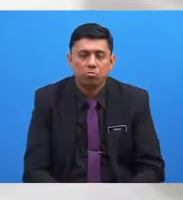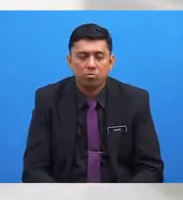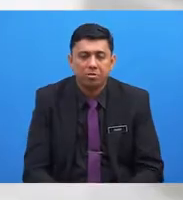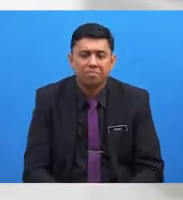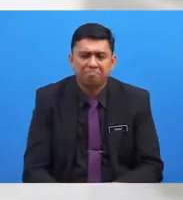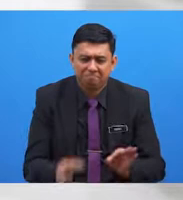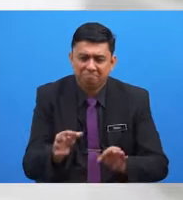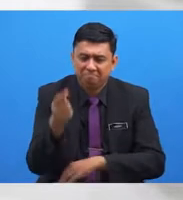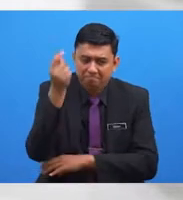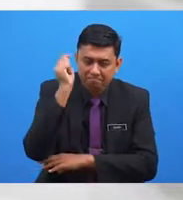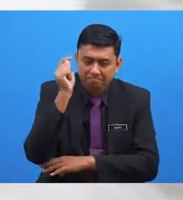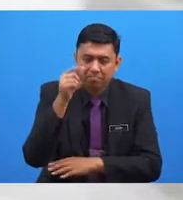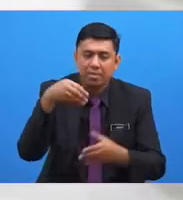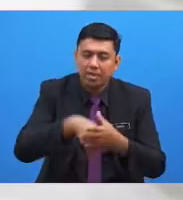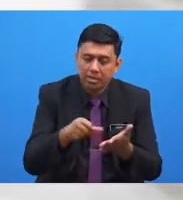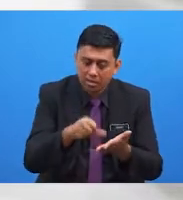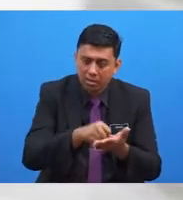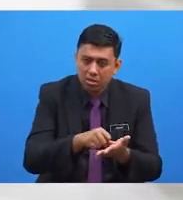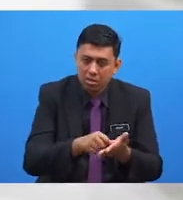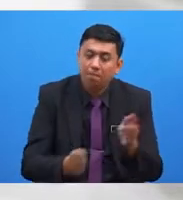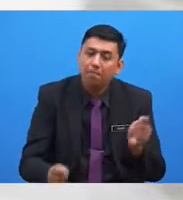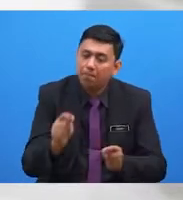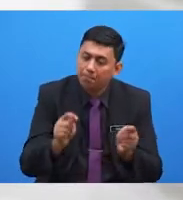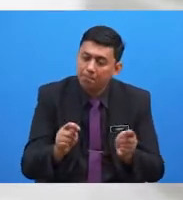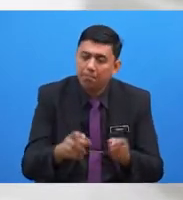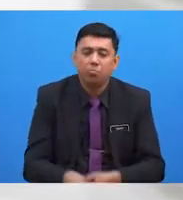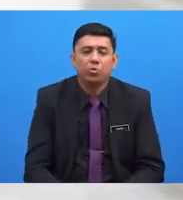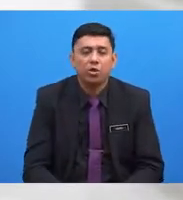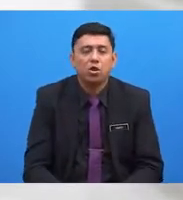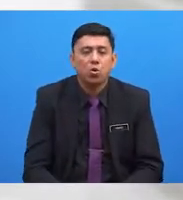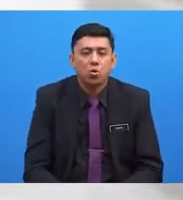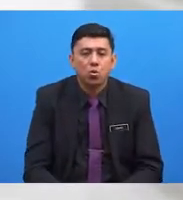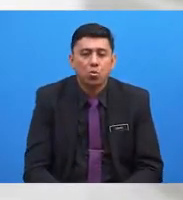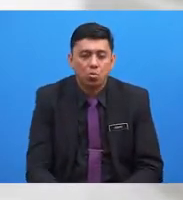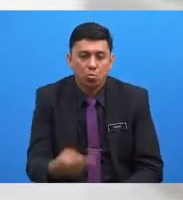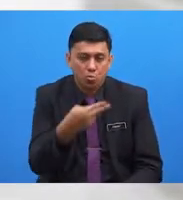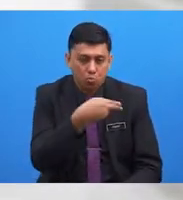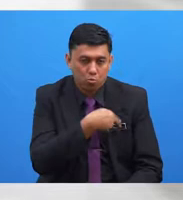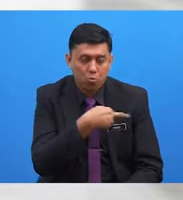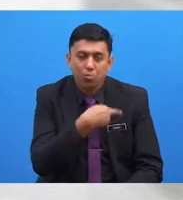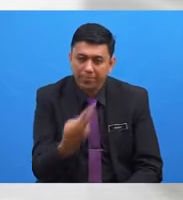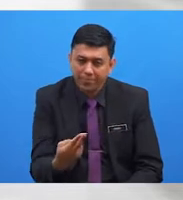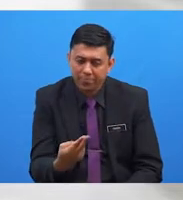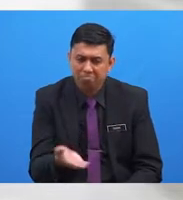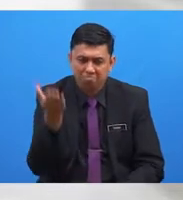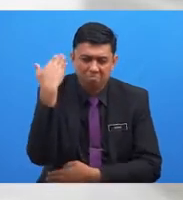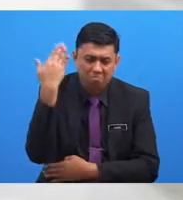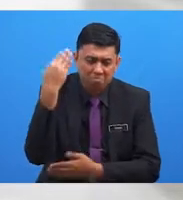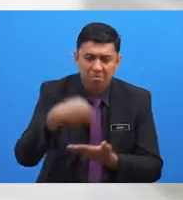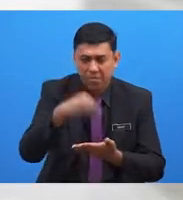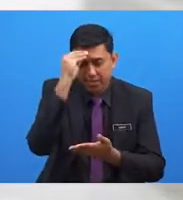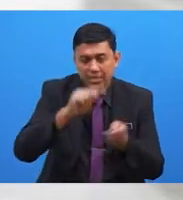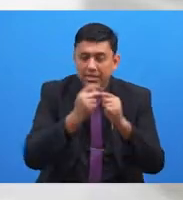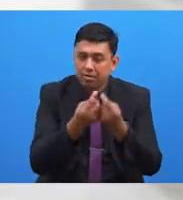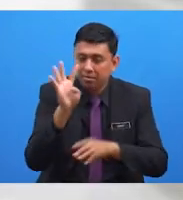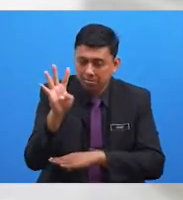RM24,220. Jika tadi dalam akaun perdagangan dan untung rugi anda telah pelajari sewaktu di tingkatan 4,